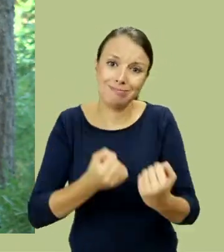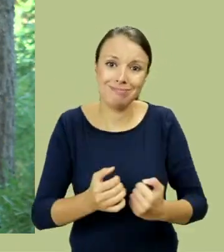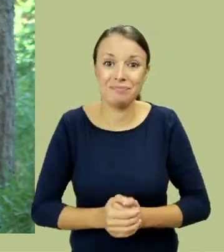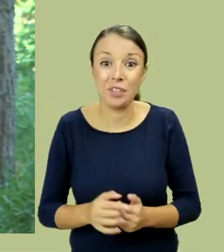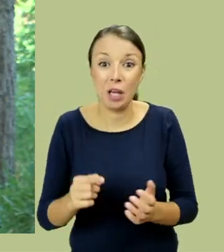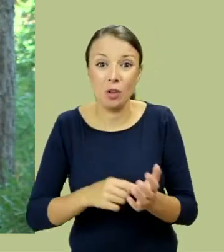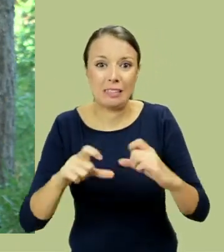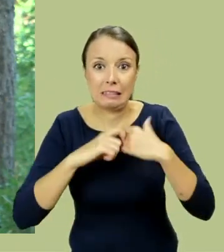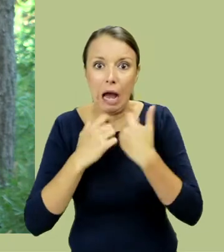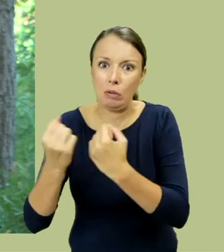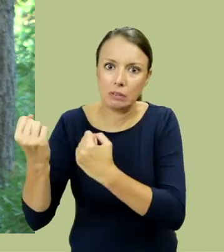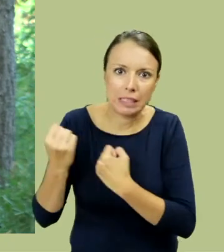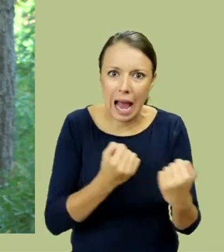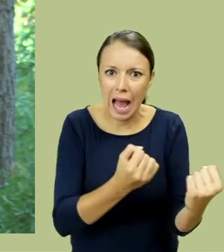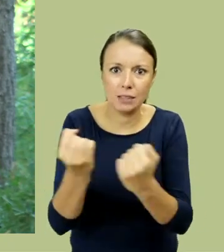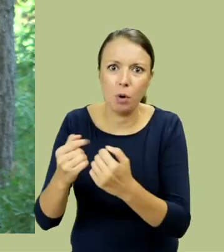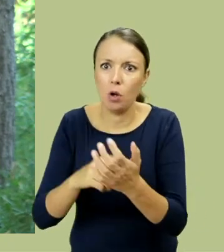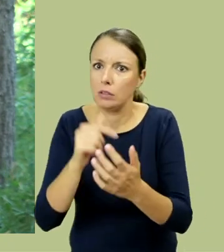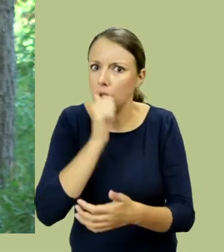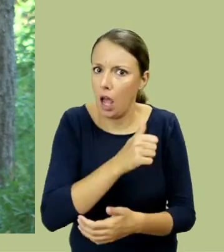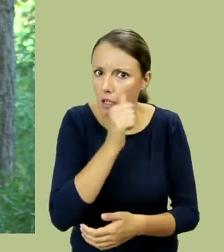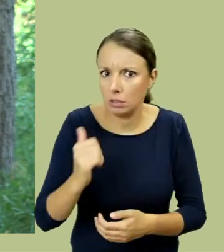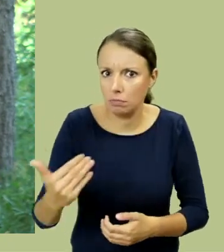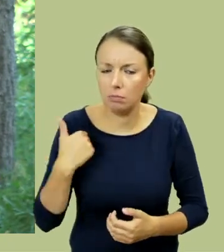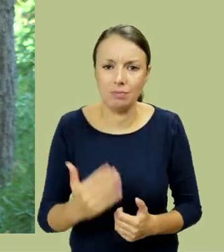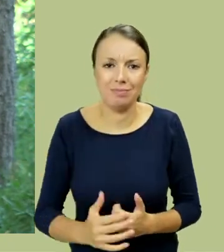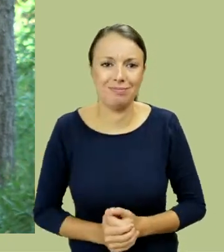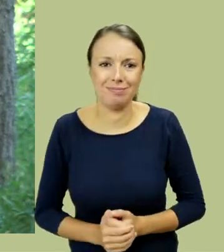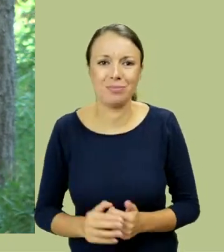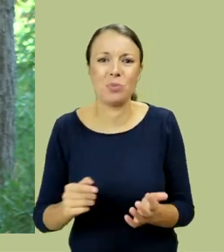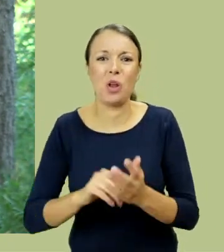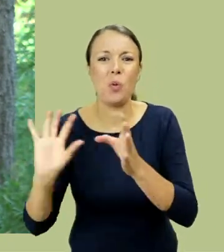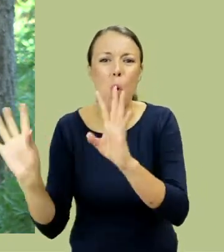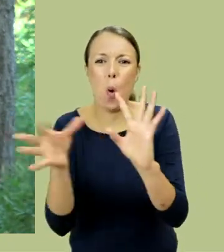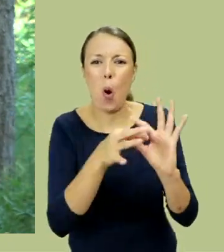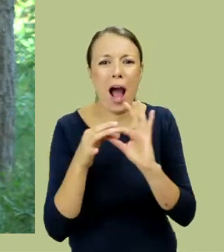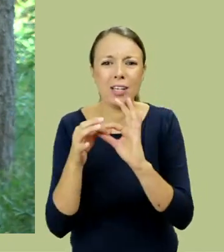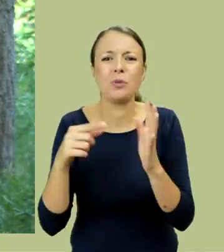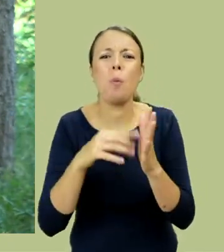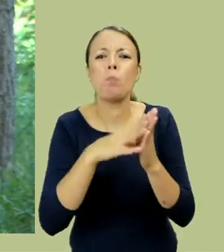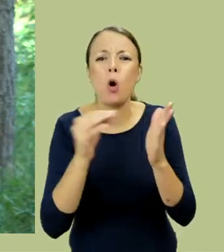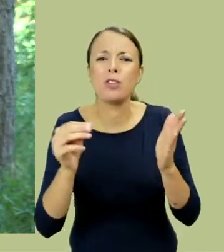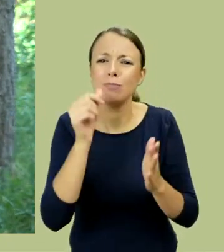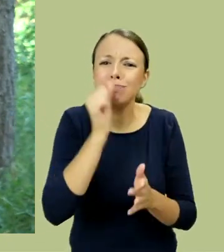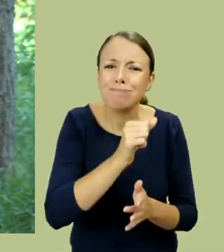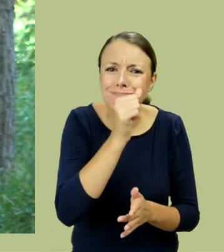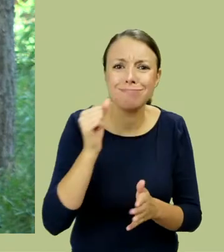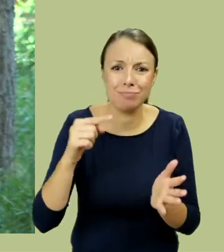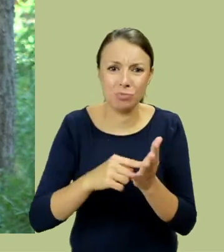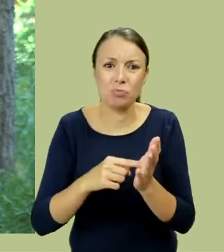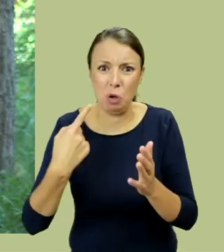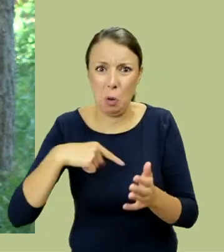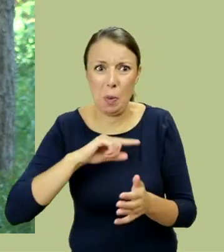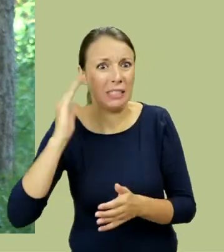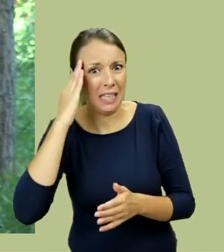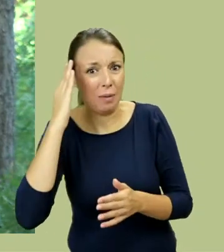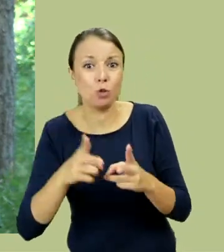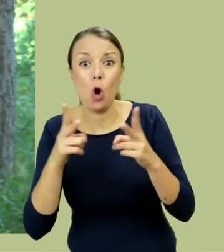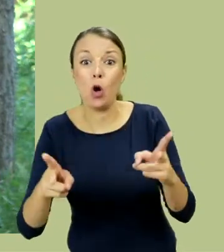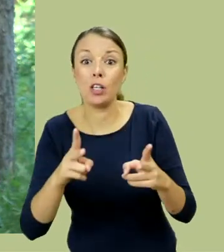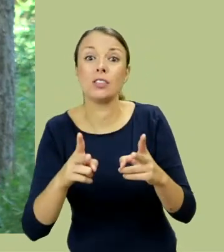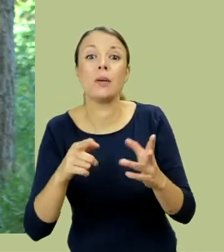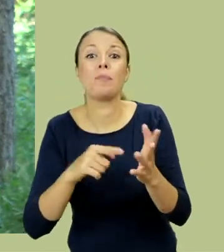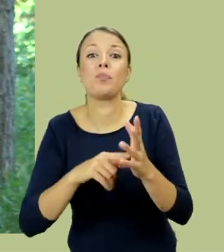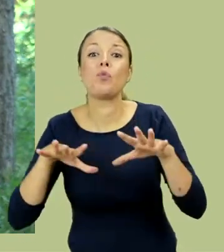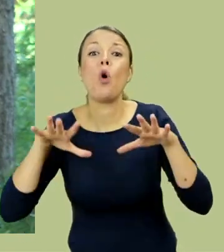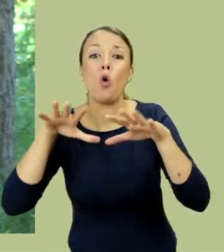taki łańcuchowy model konspiracji, który znamy najczęściej z czasów okupacji niemieckiej z